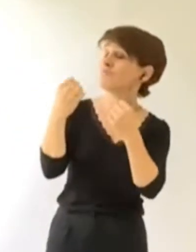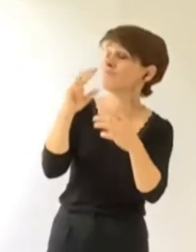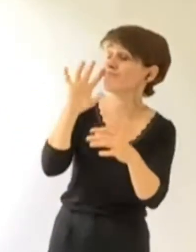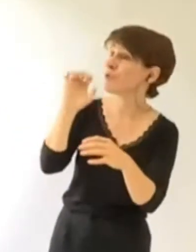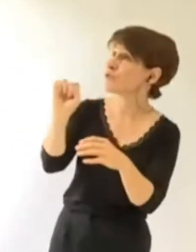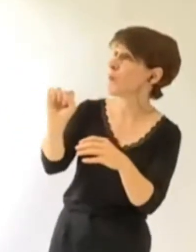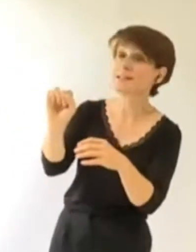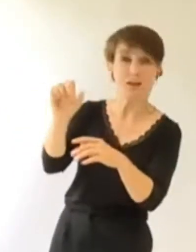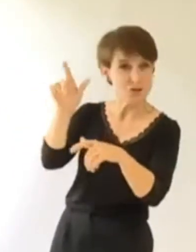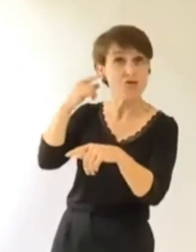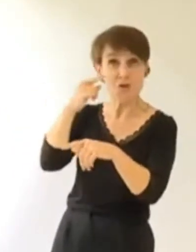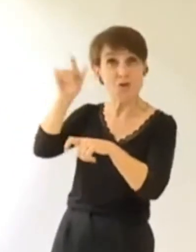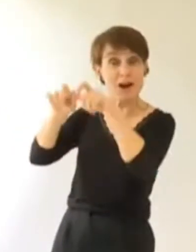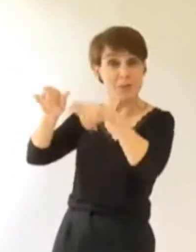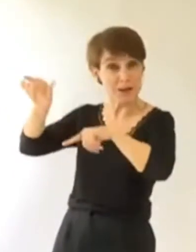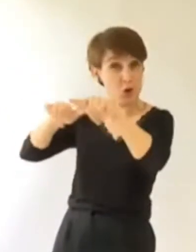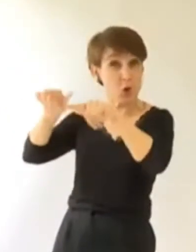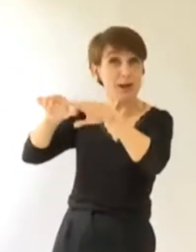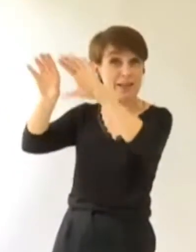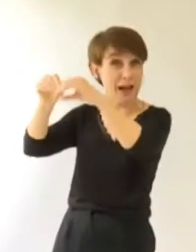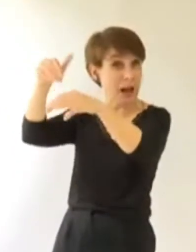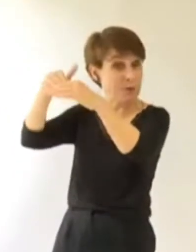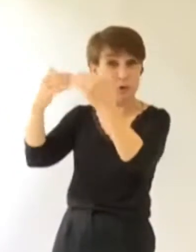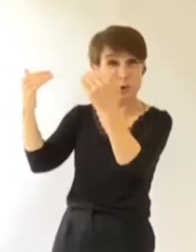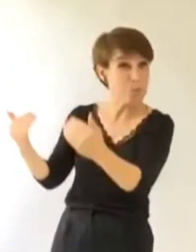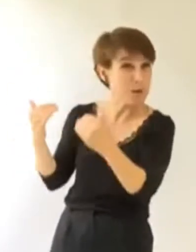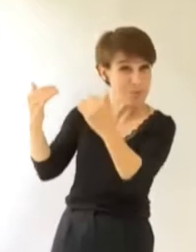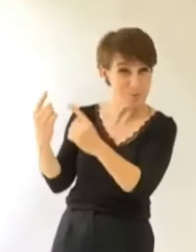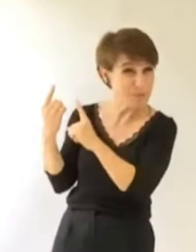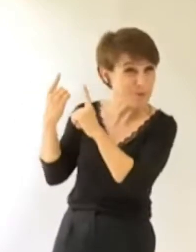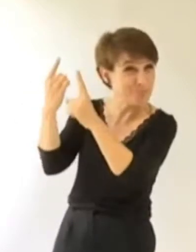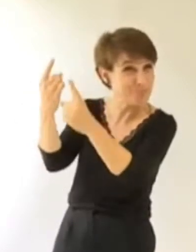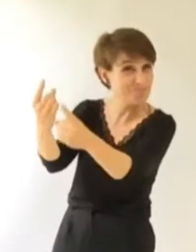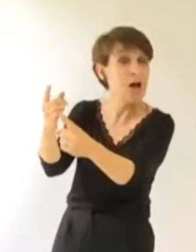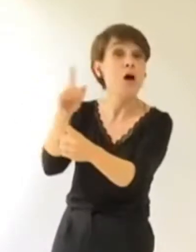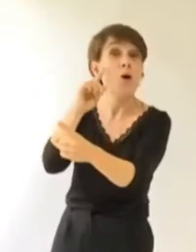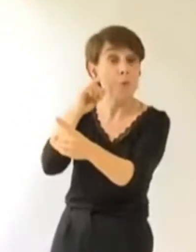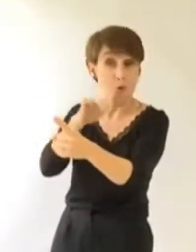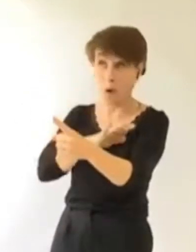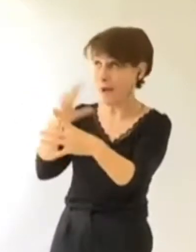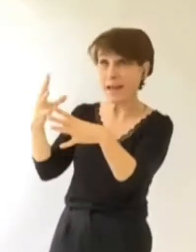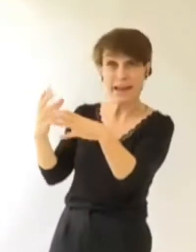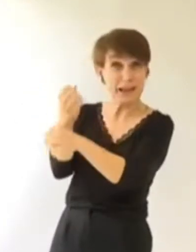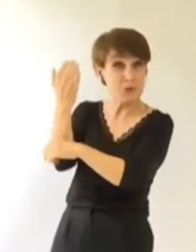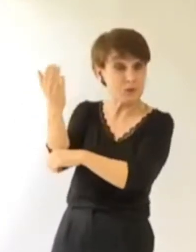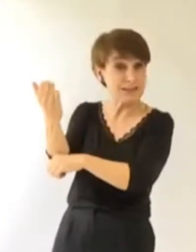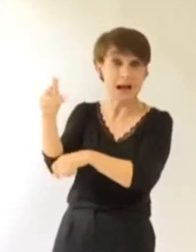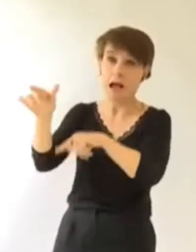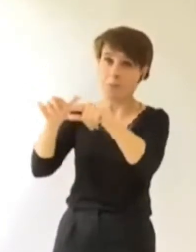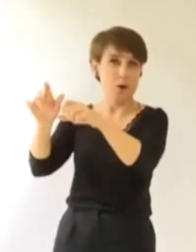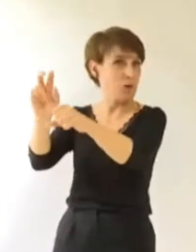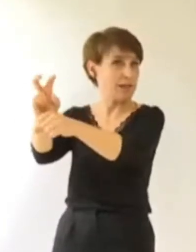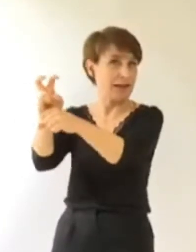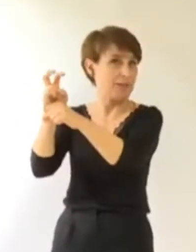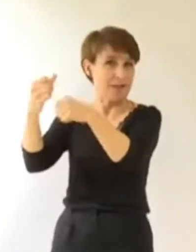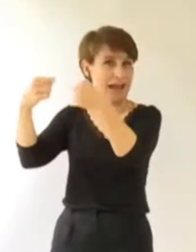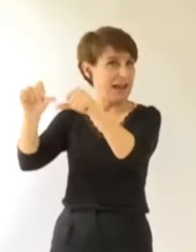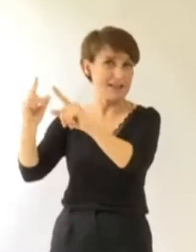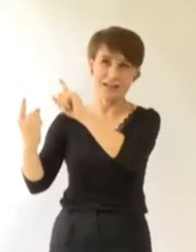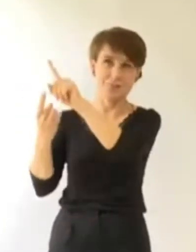ils y habitent toujours, je dirais malheureusement, parce que là où c'est réussi, les locataires ne cherchent pas à en